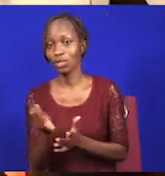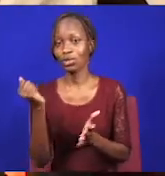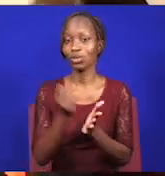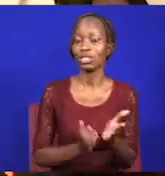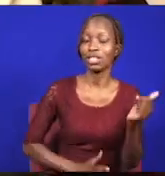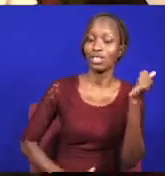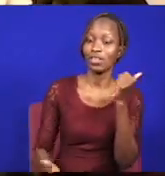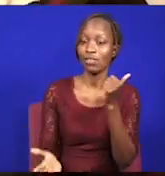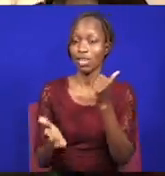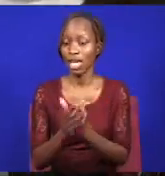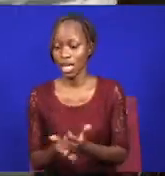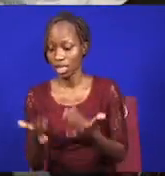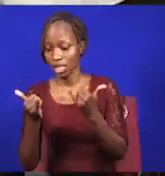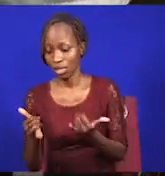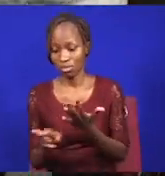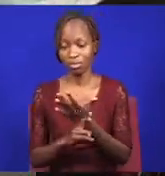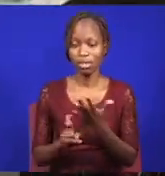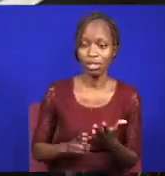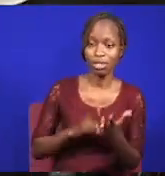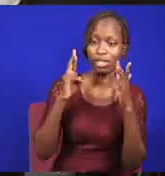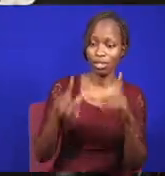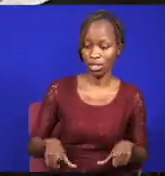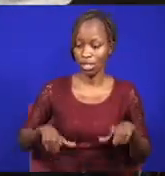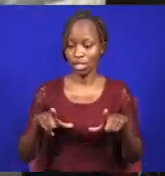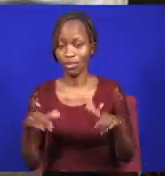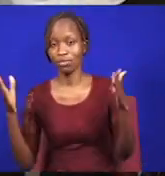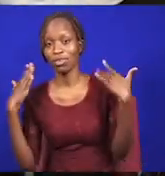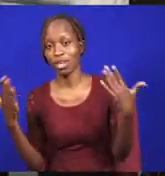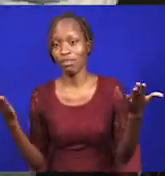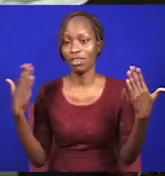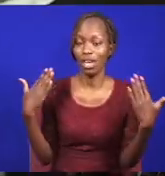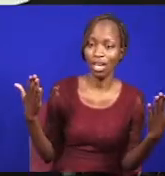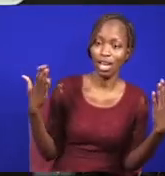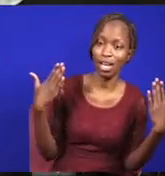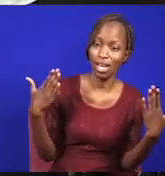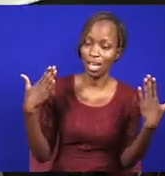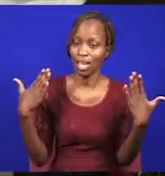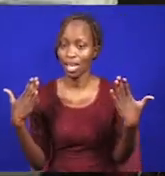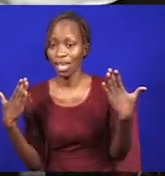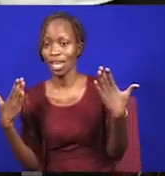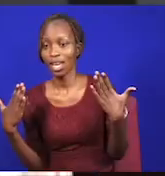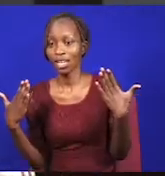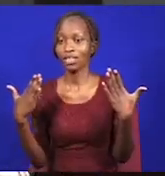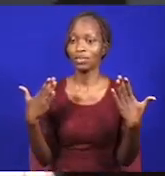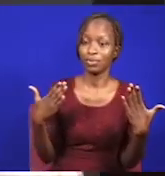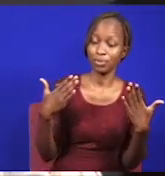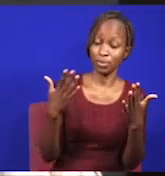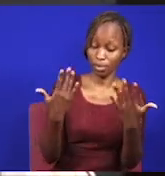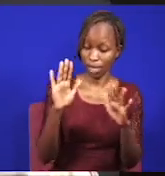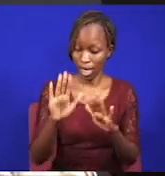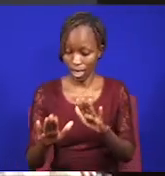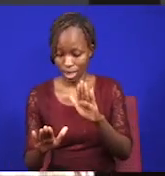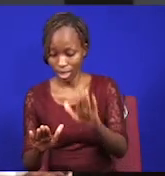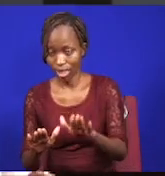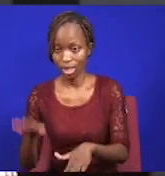aliyesulubiwa amefufuka yuaishi milele. Milele mikononi na